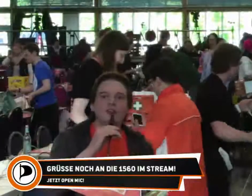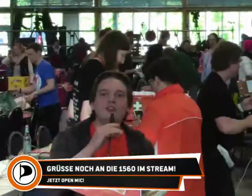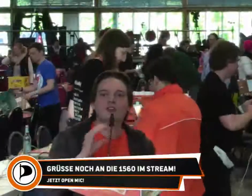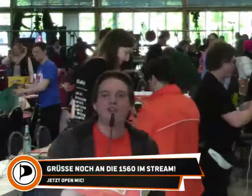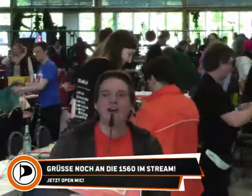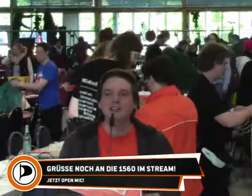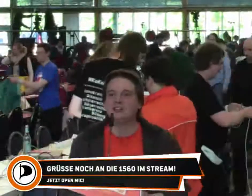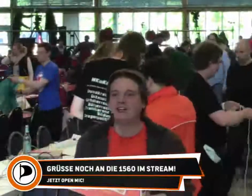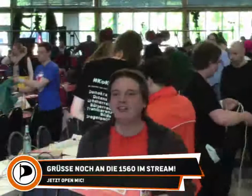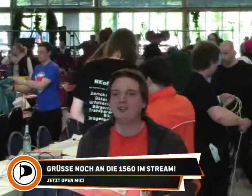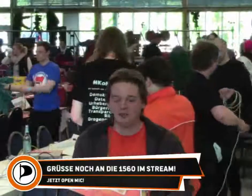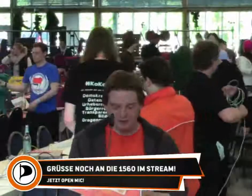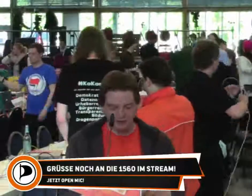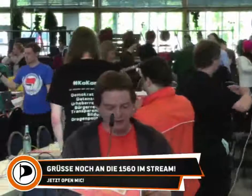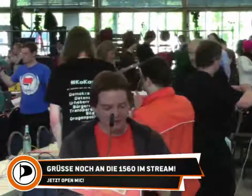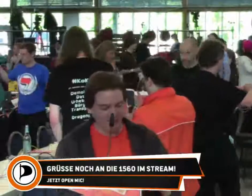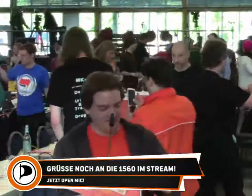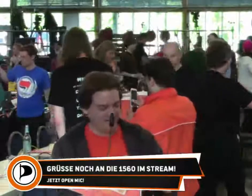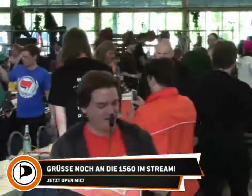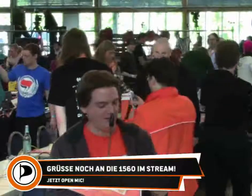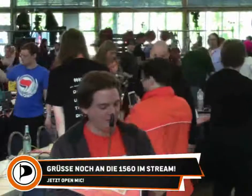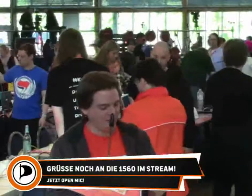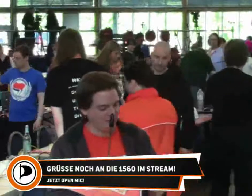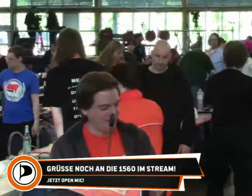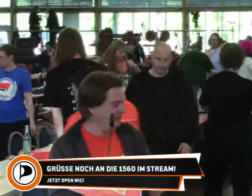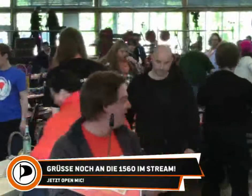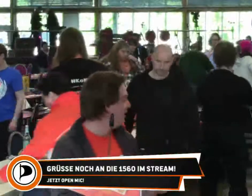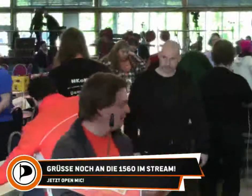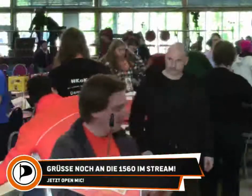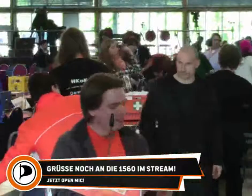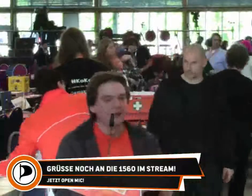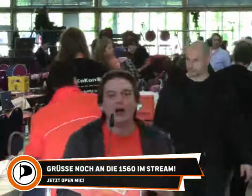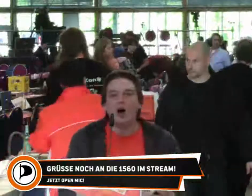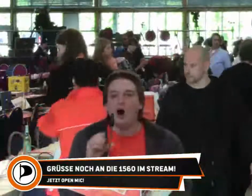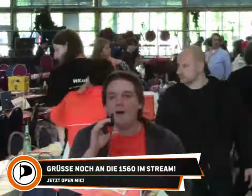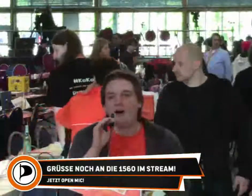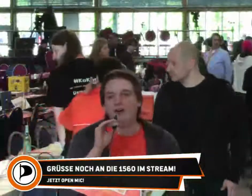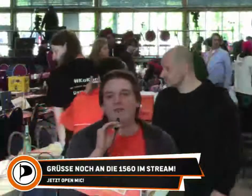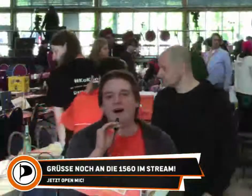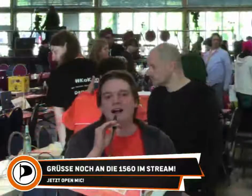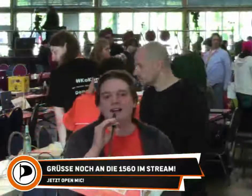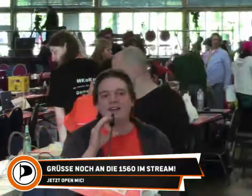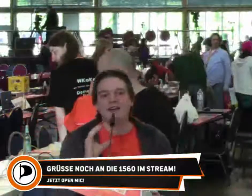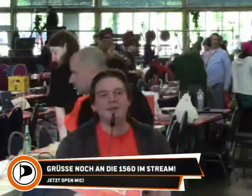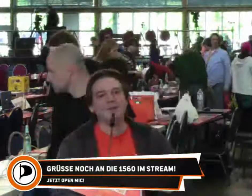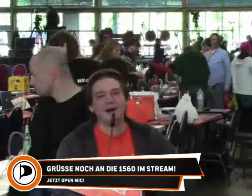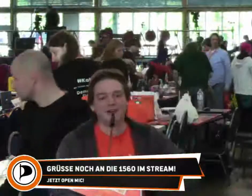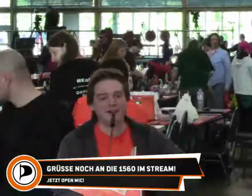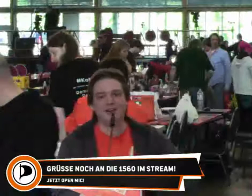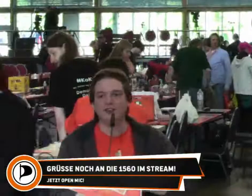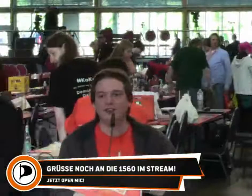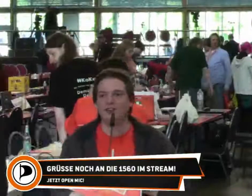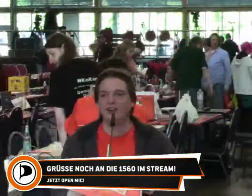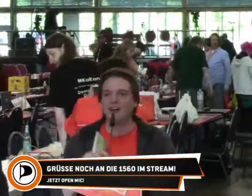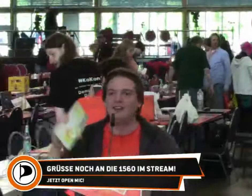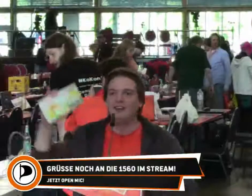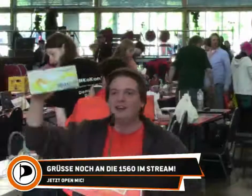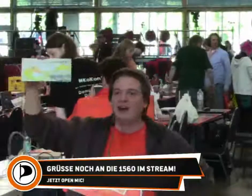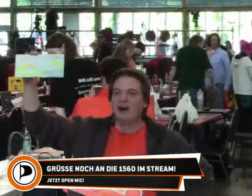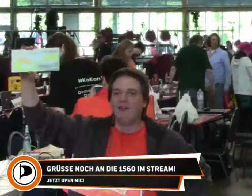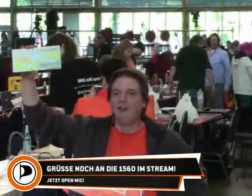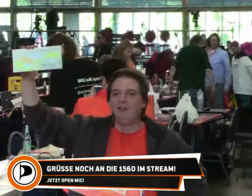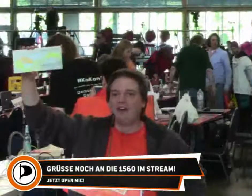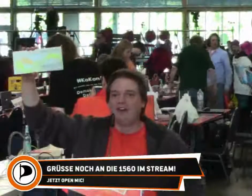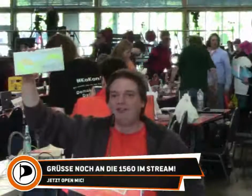so ich nutze die veranstaltungspräsentationslinie hier um auch noch mal ich habe es ein paar Leuten natürlich schon gezeigt